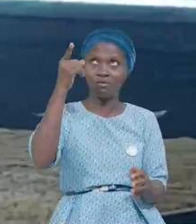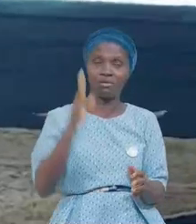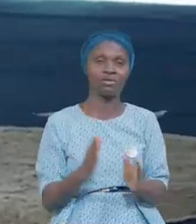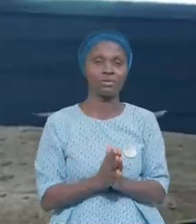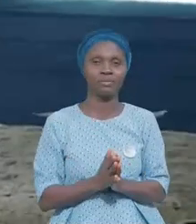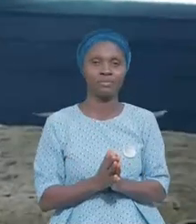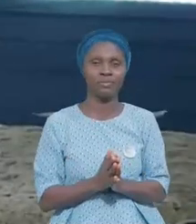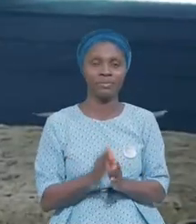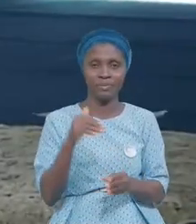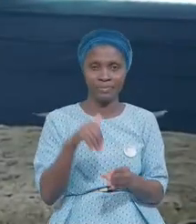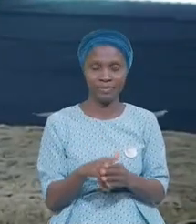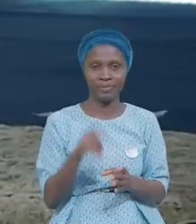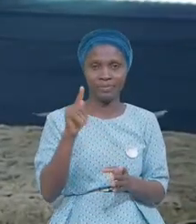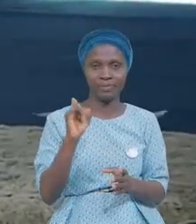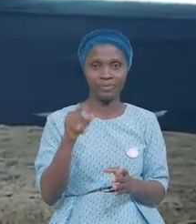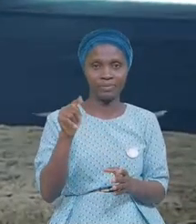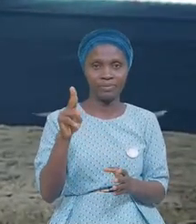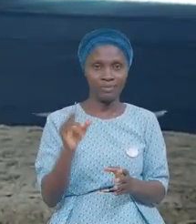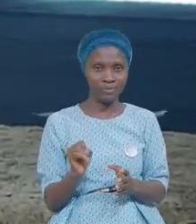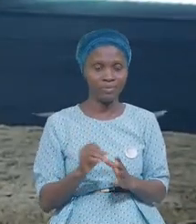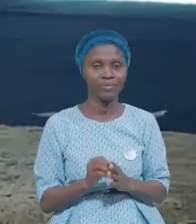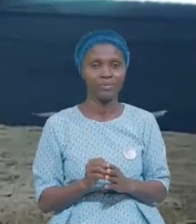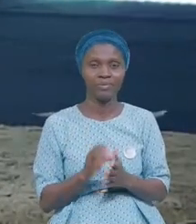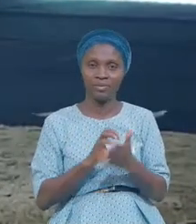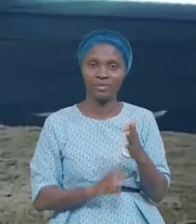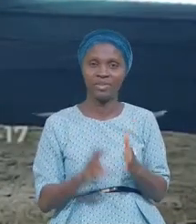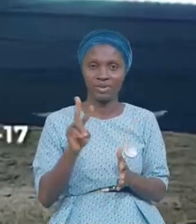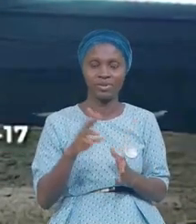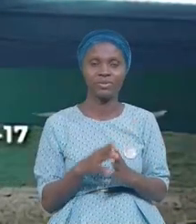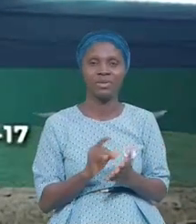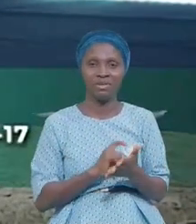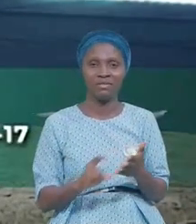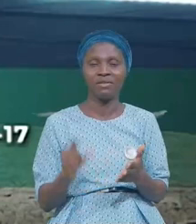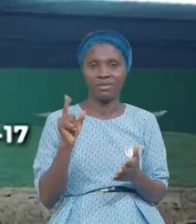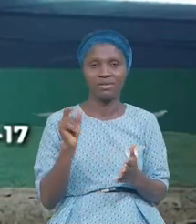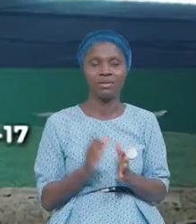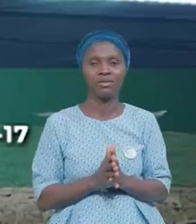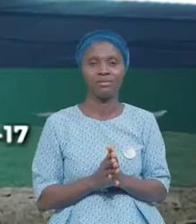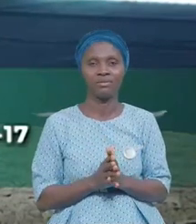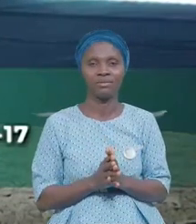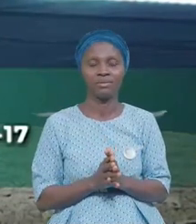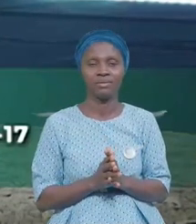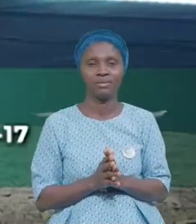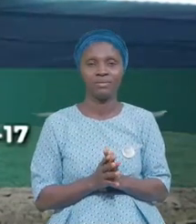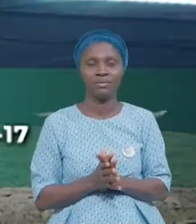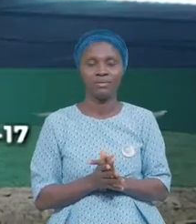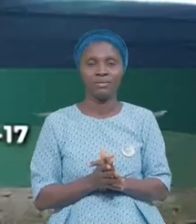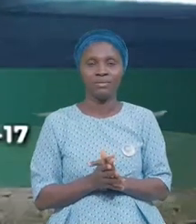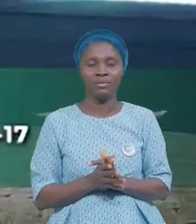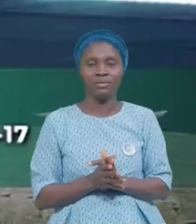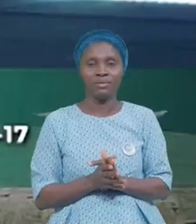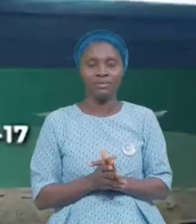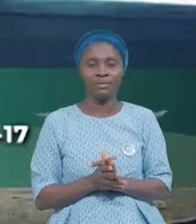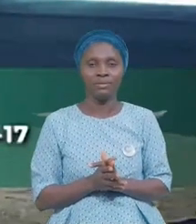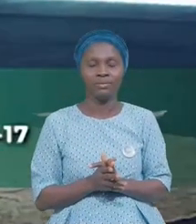Voyons Tite au chapitre 2, verset 11. Tite 2,